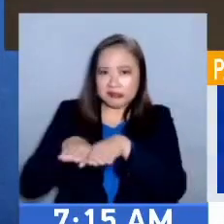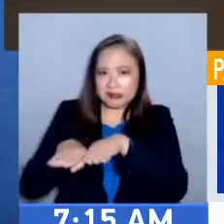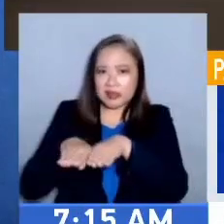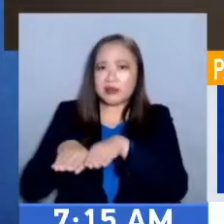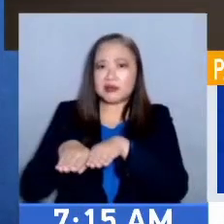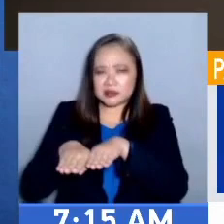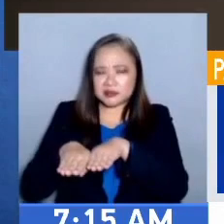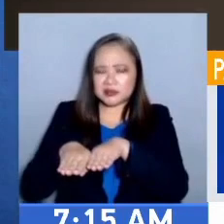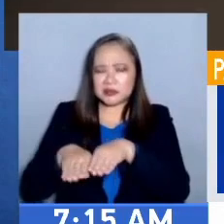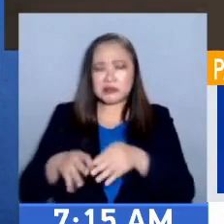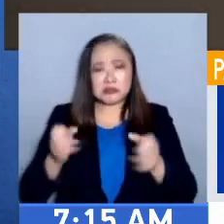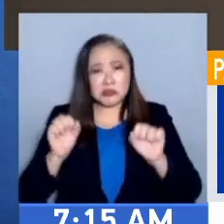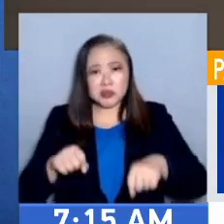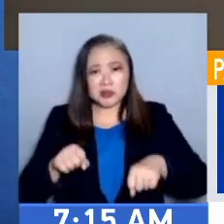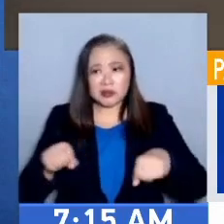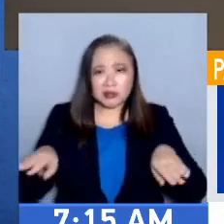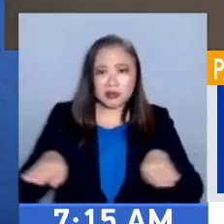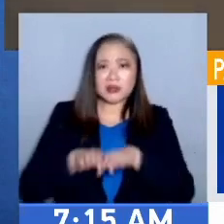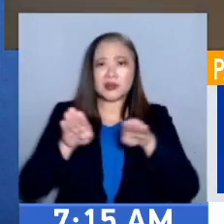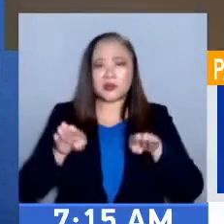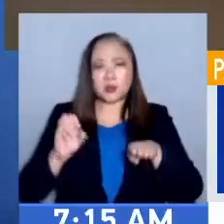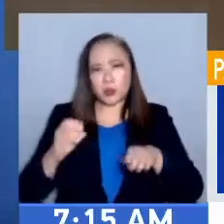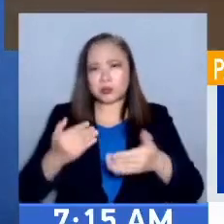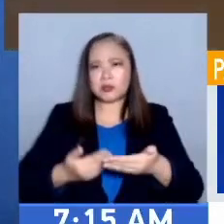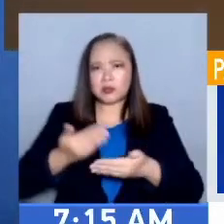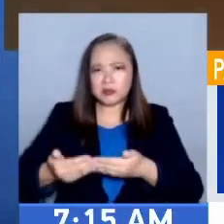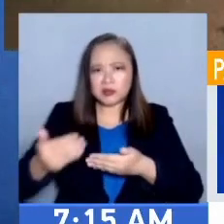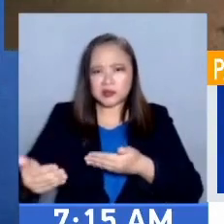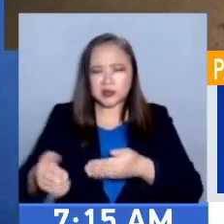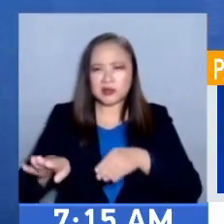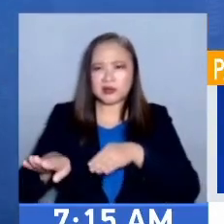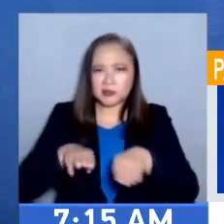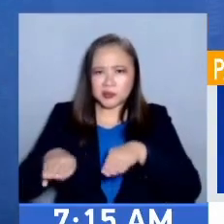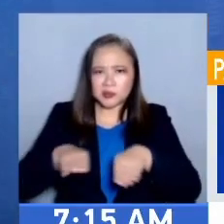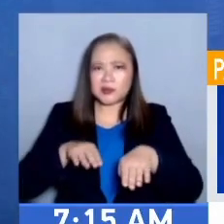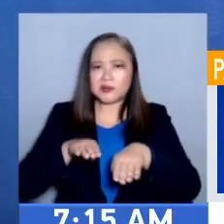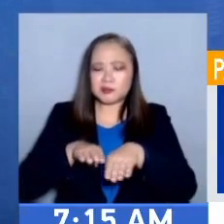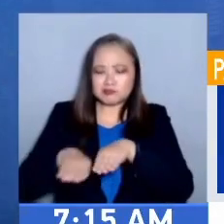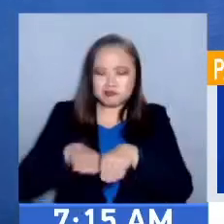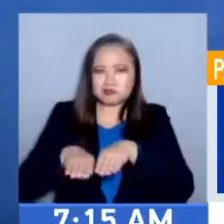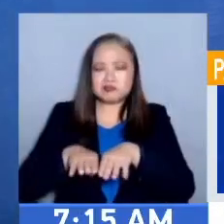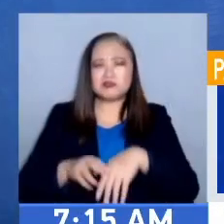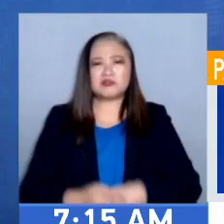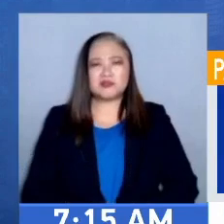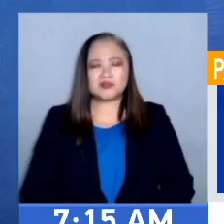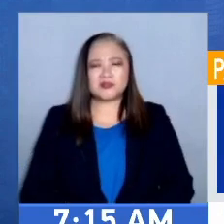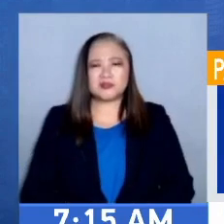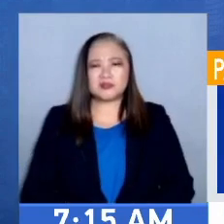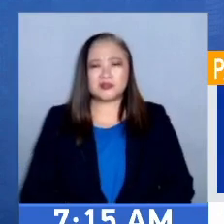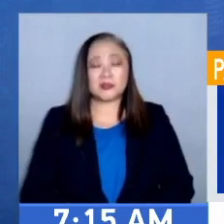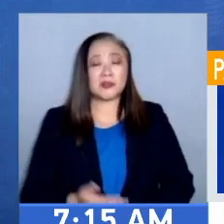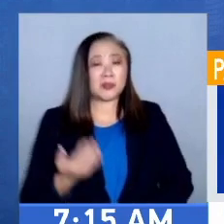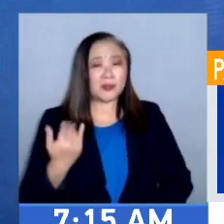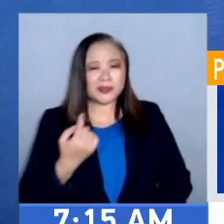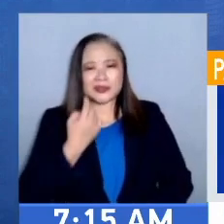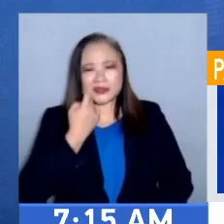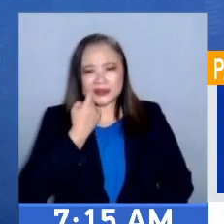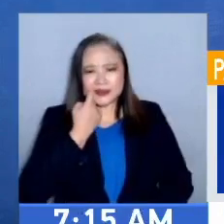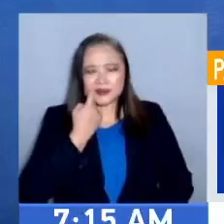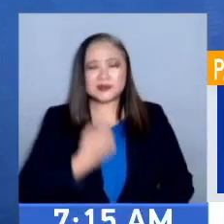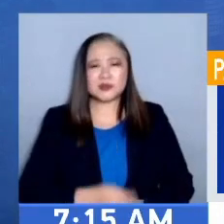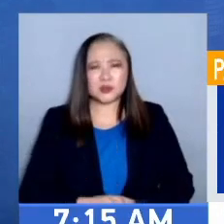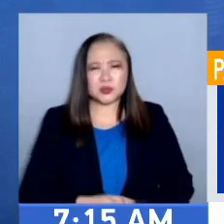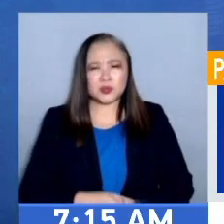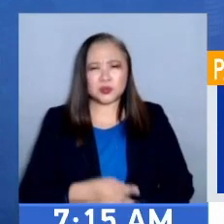pwedeng magkasunod-sunod yung kanilang pagalaw nung una po namin kayong nakapanayam just recently binanggit niyo po na